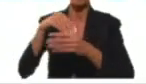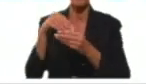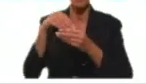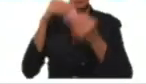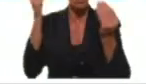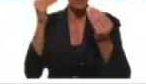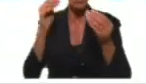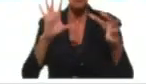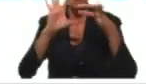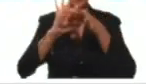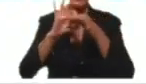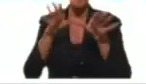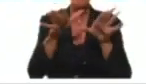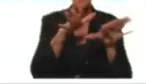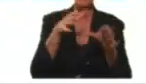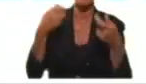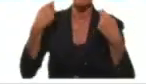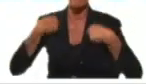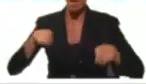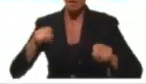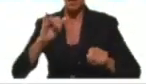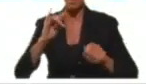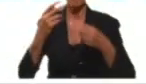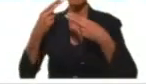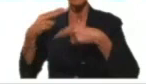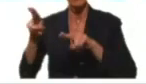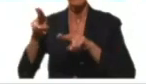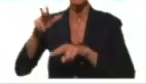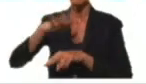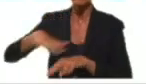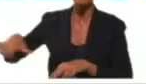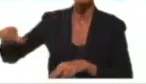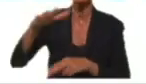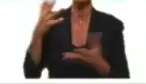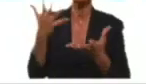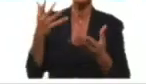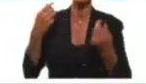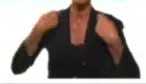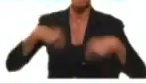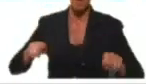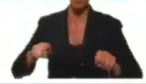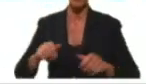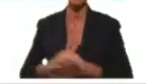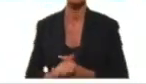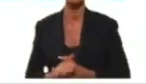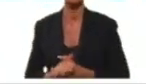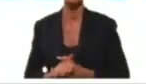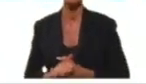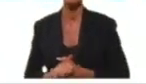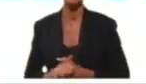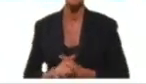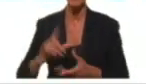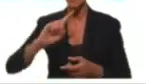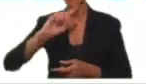połączenia miejsko-wiejskie i przywrócić transport publiczny na obszarach wiejskich. Pomimo znacznych inwestycji, prawie